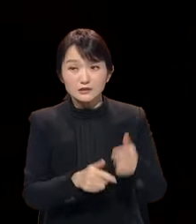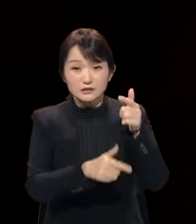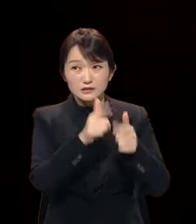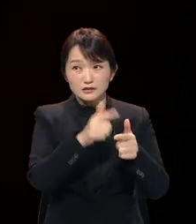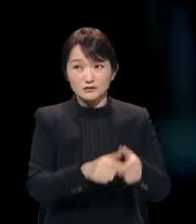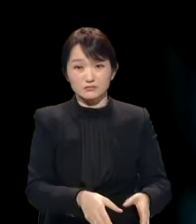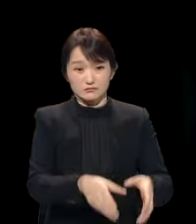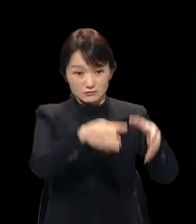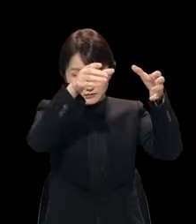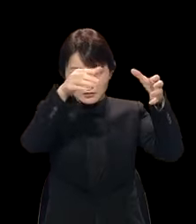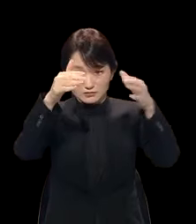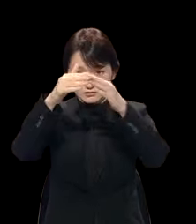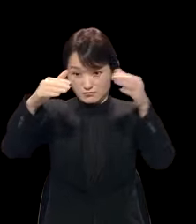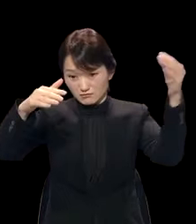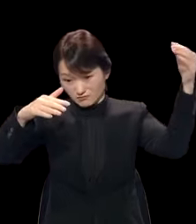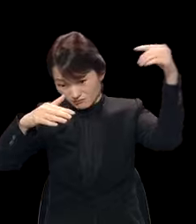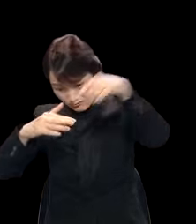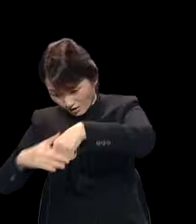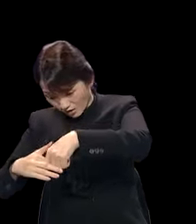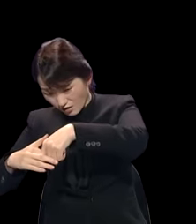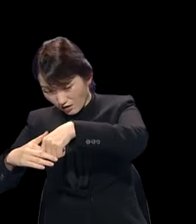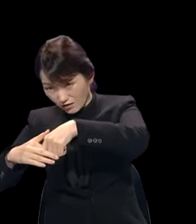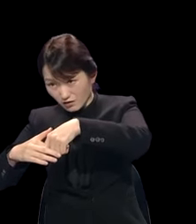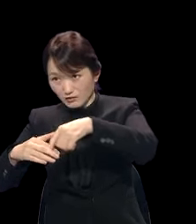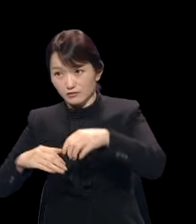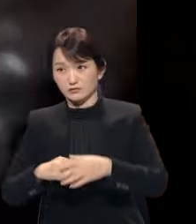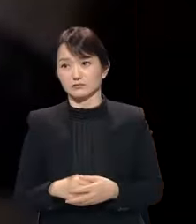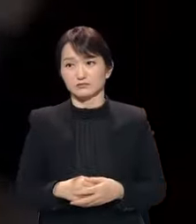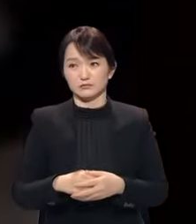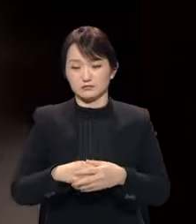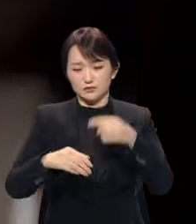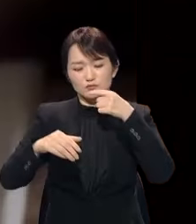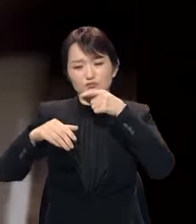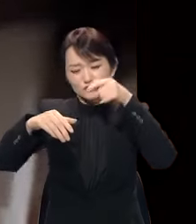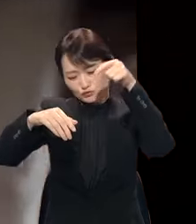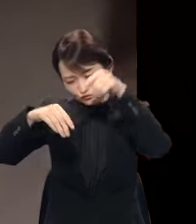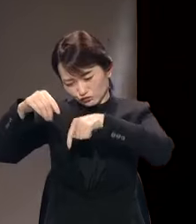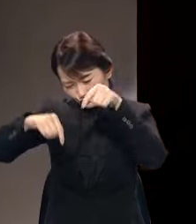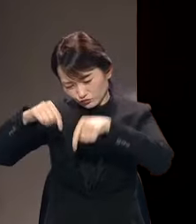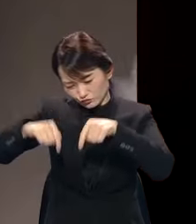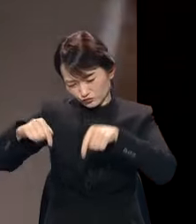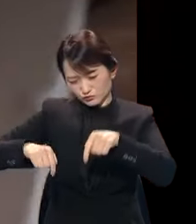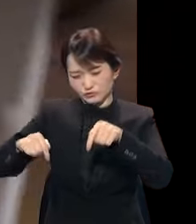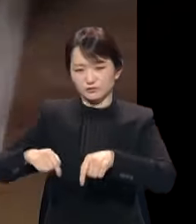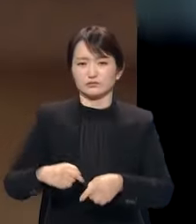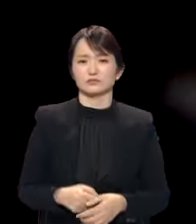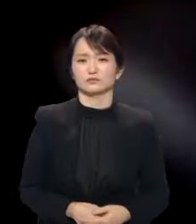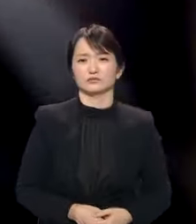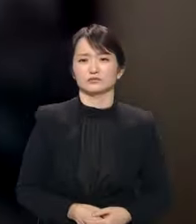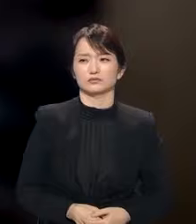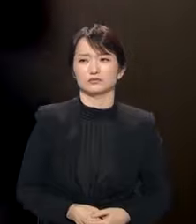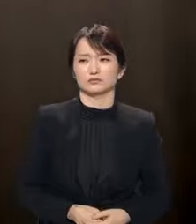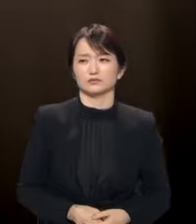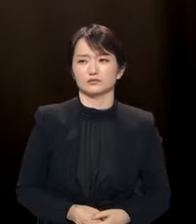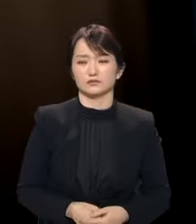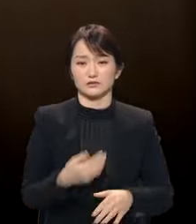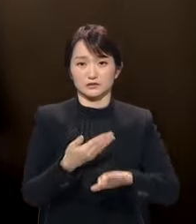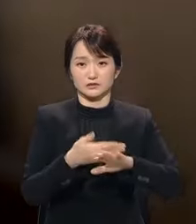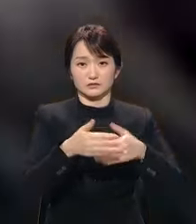천장이 완전히 무너져서 지붕까지 이렇게 보이고 사이로 물이 줄줄줄줄줄 뚝뚝뚝뚝뚝뚝 떨어지고 있어요. 자, 또 다른